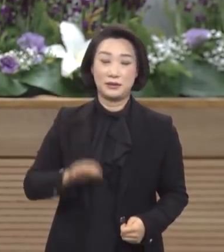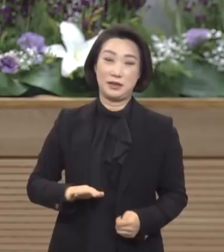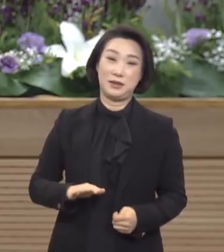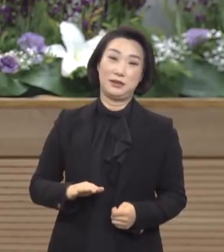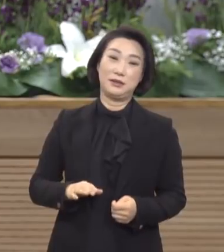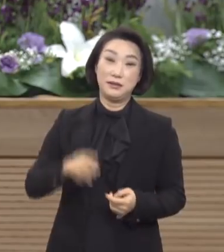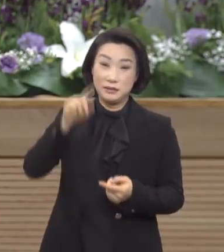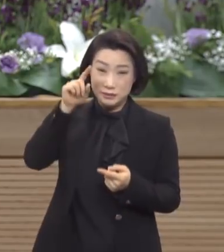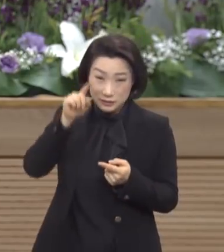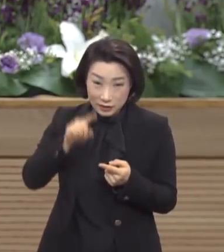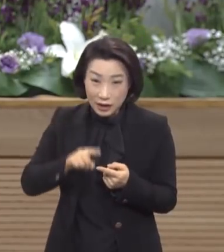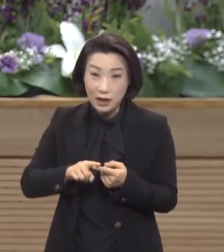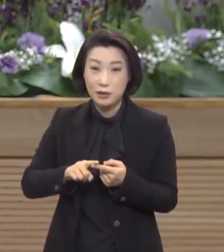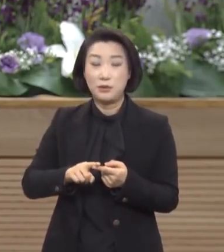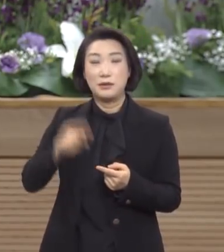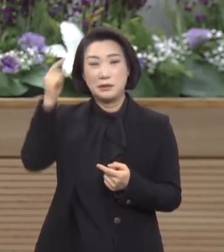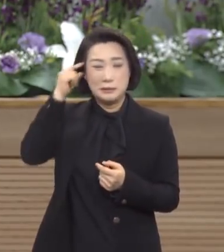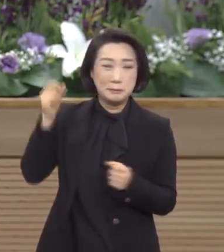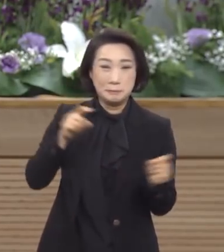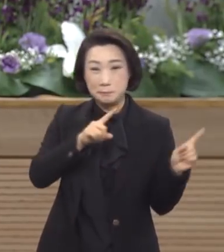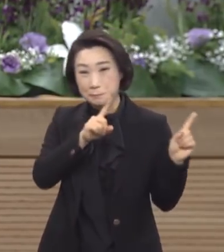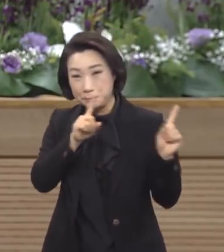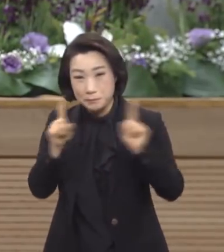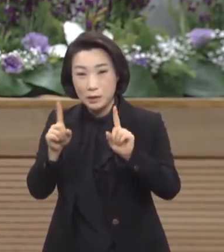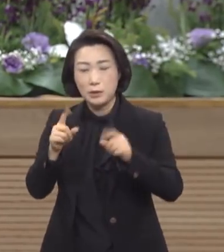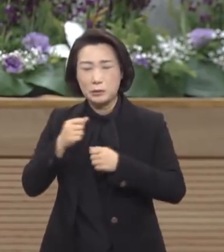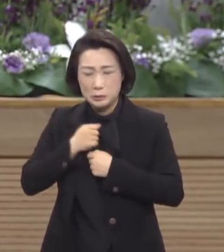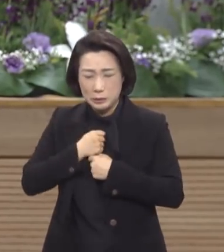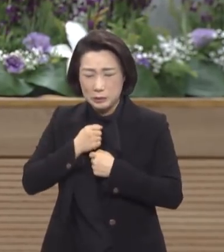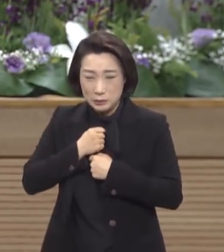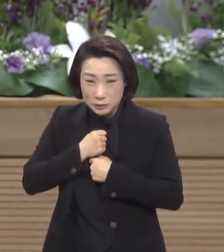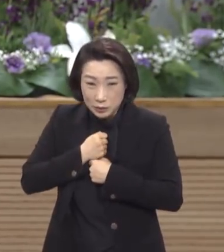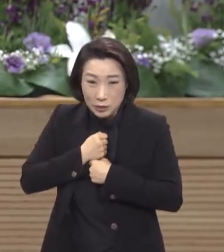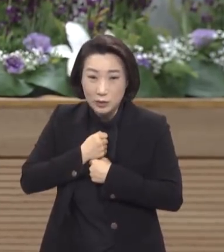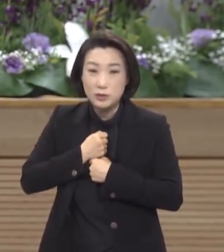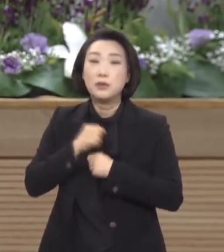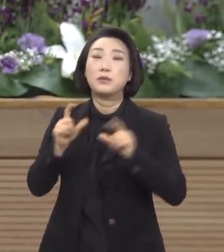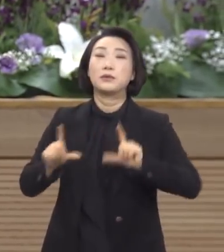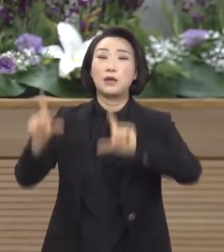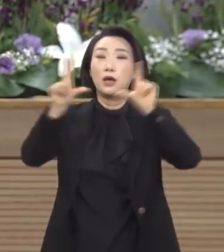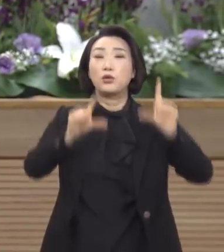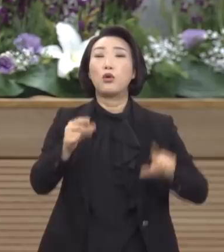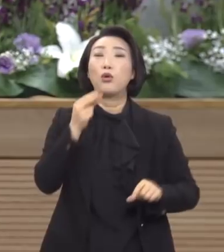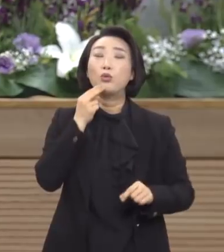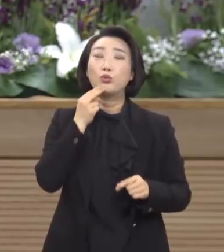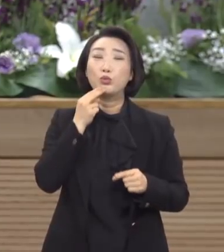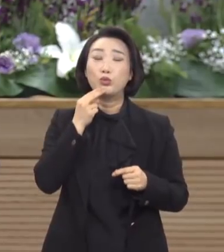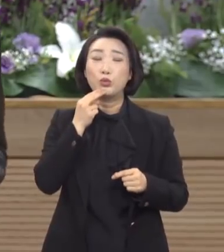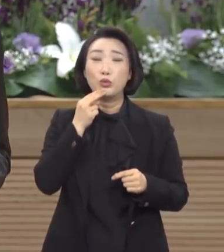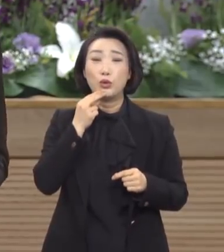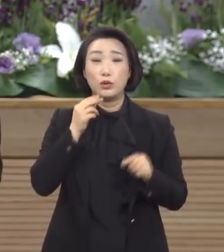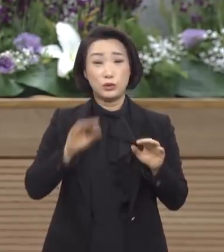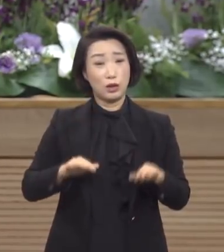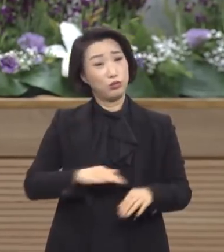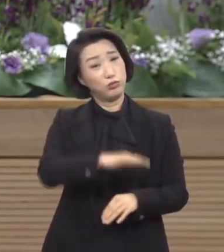그렇게 정신 차리고 근신해서 살지 못하면